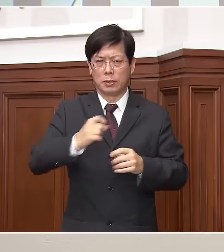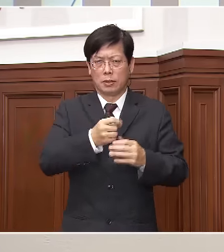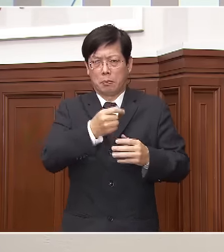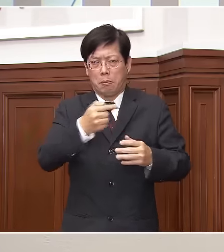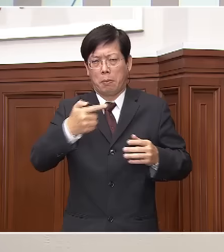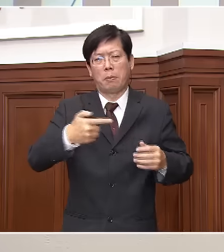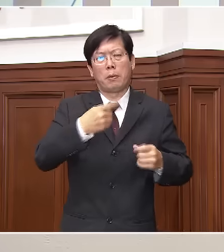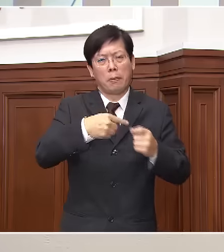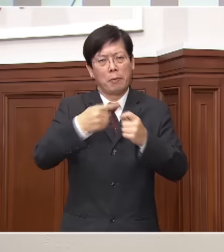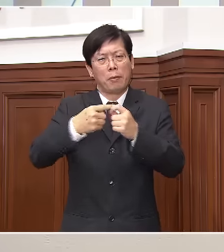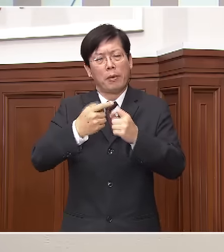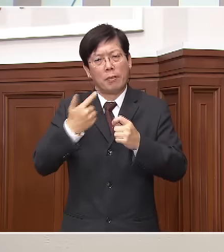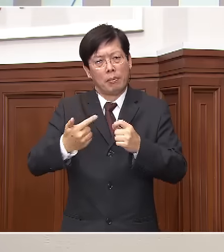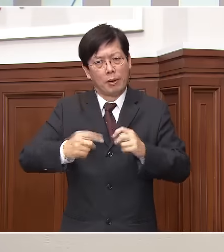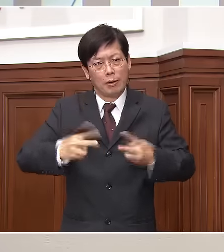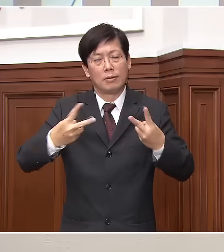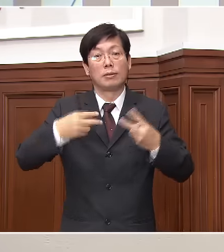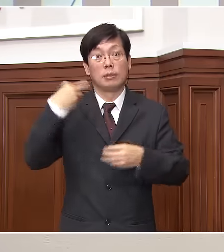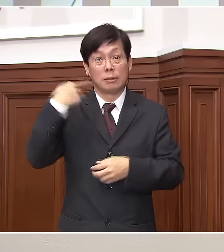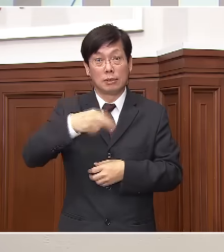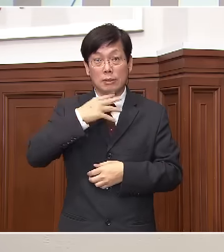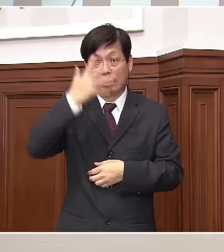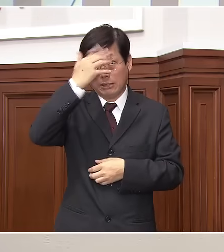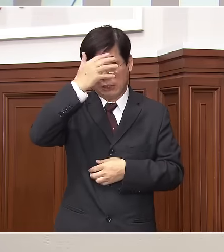则，以及设定